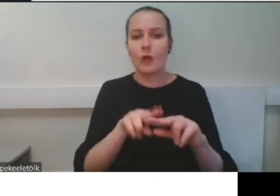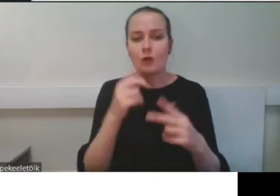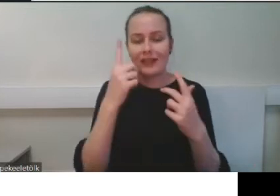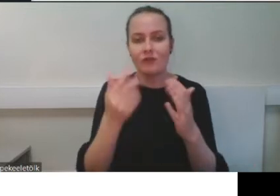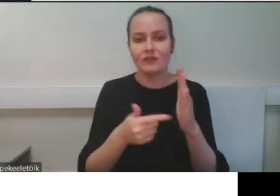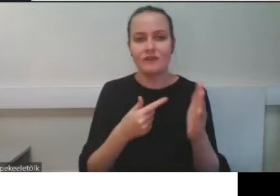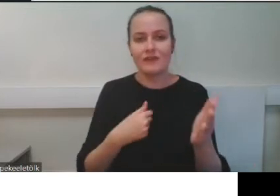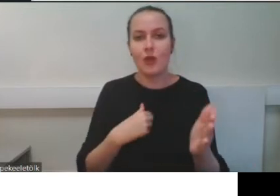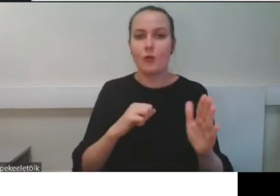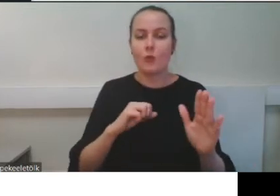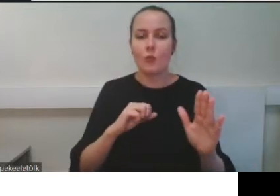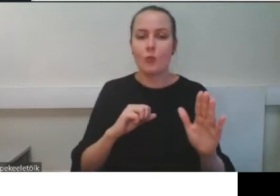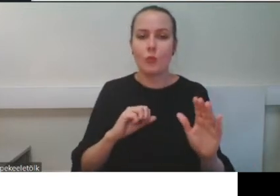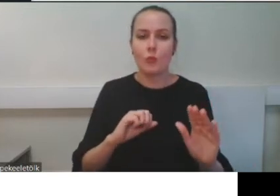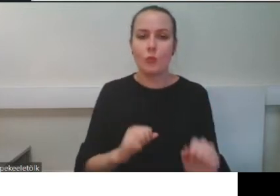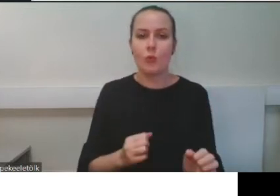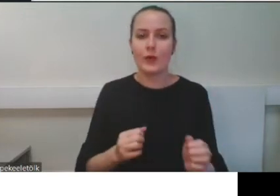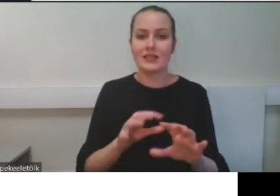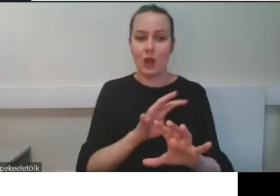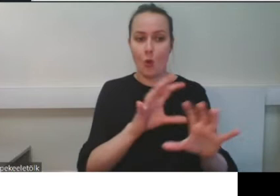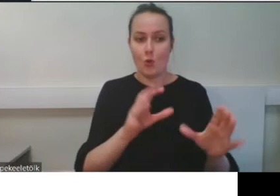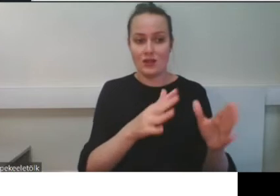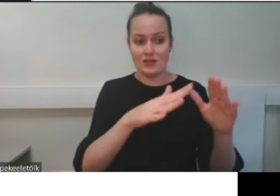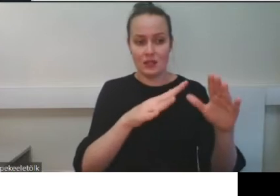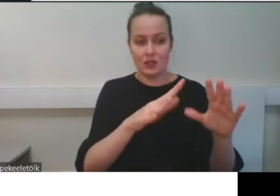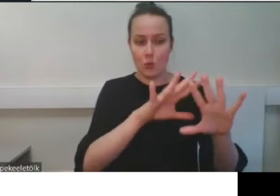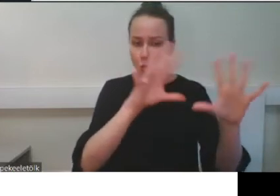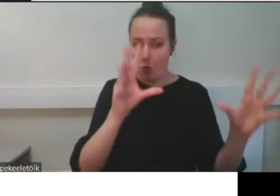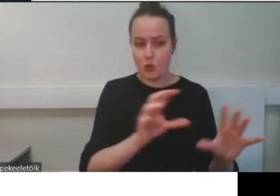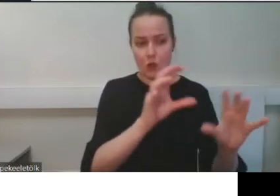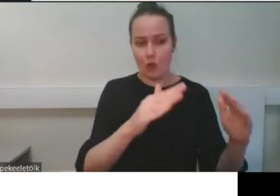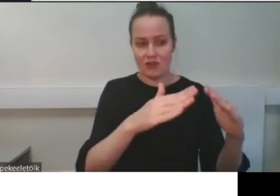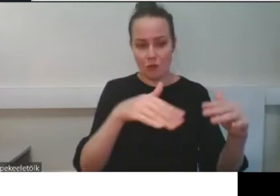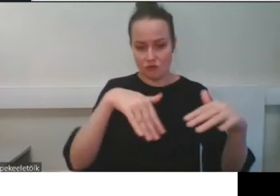tema lähedane 100% või siis kohalik omavalitsus.